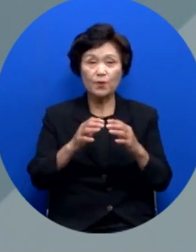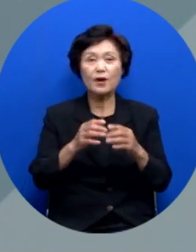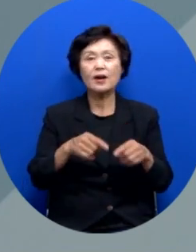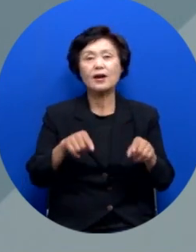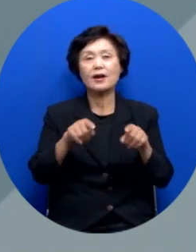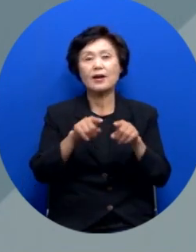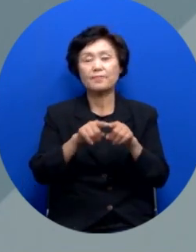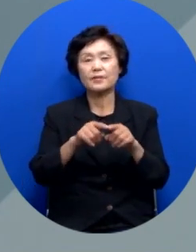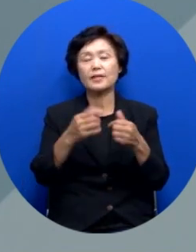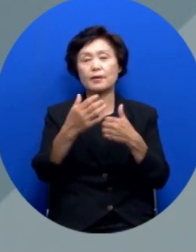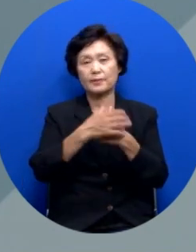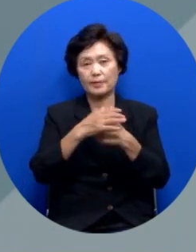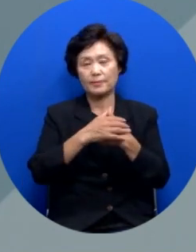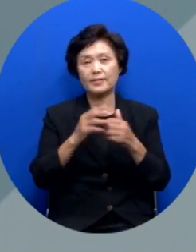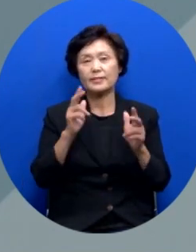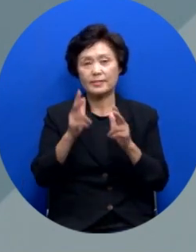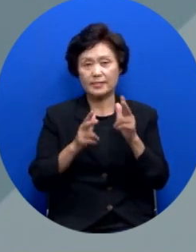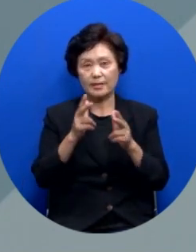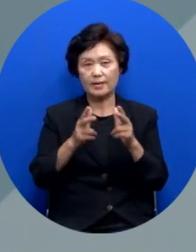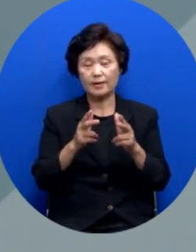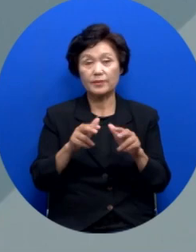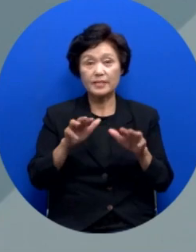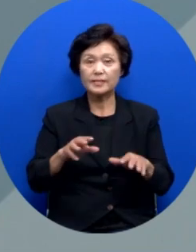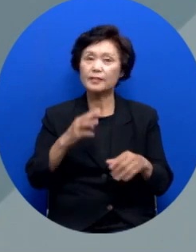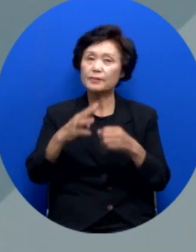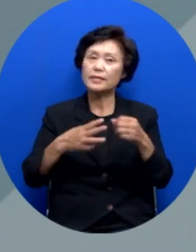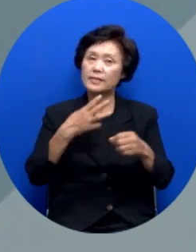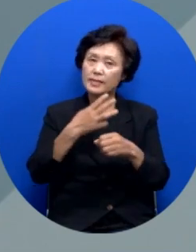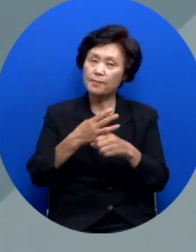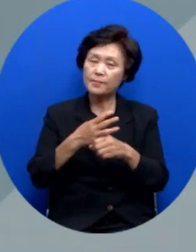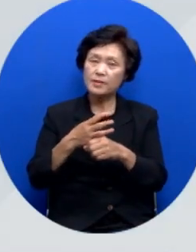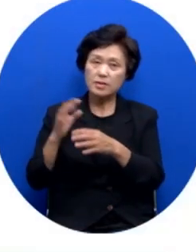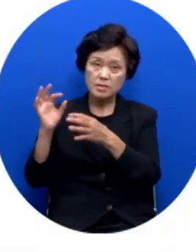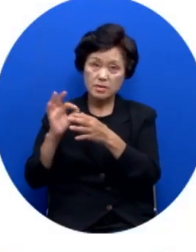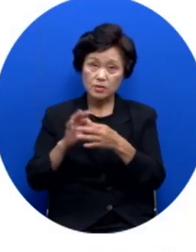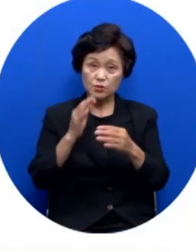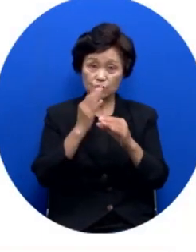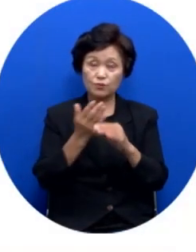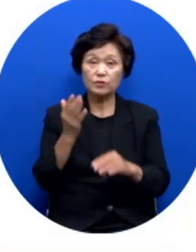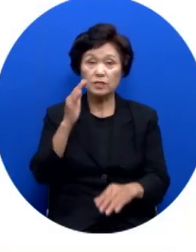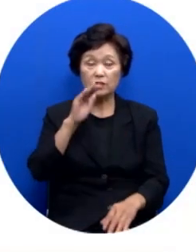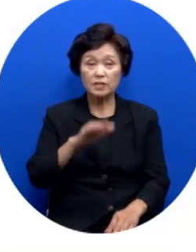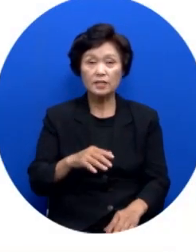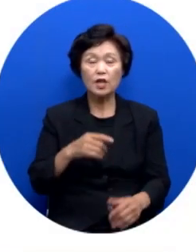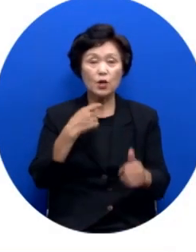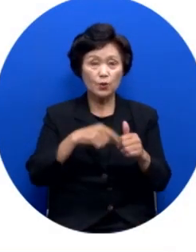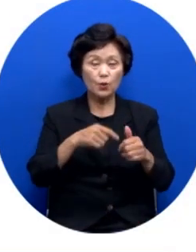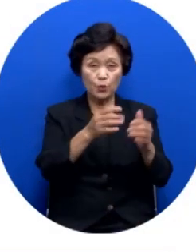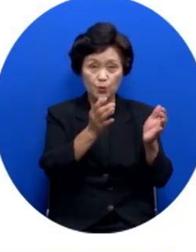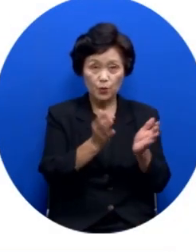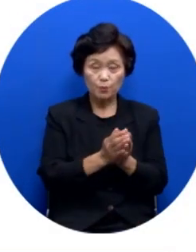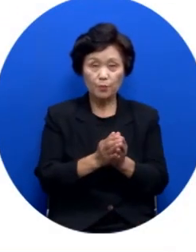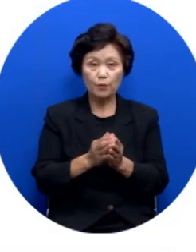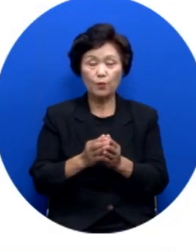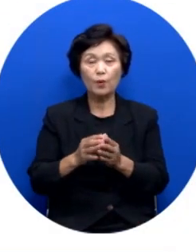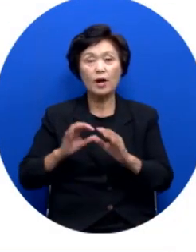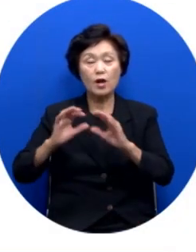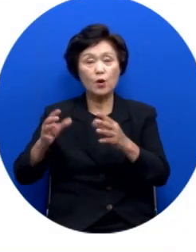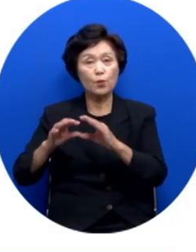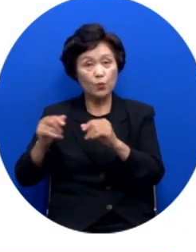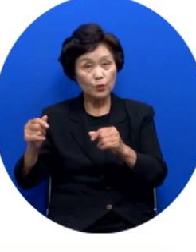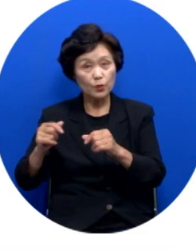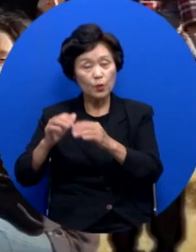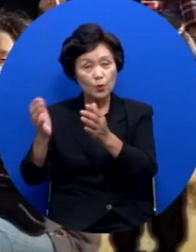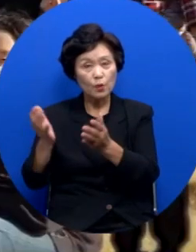이름에서 위탁받은 사업입니다. 지금 이제 3년차 활성화기에 접어들면서 교육부와 그리고 국토부의 재원까지